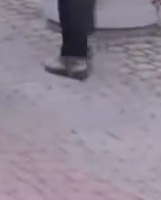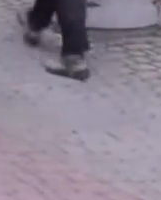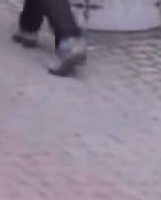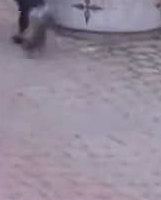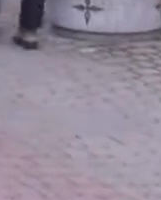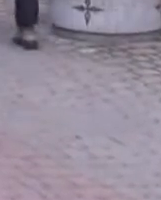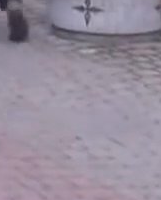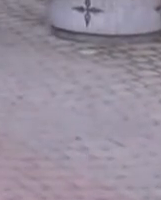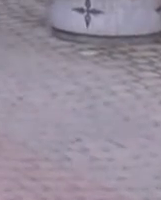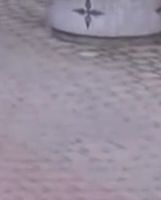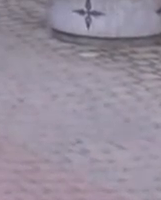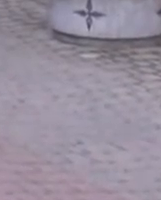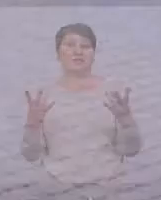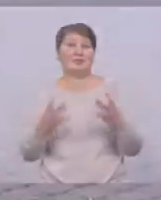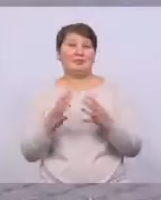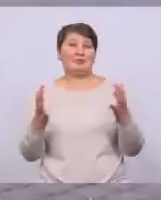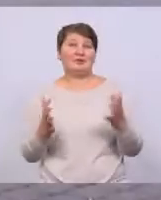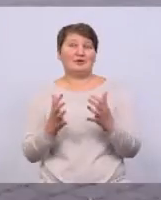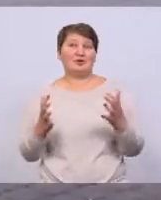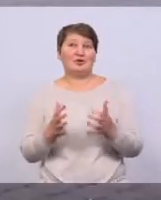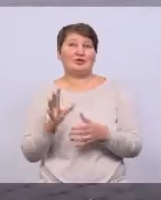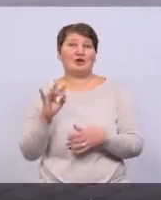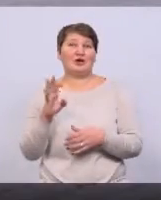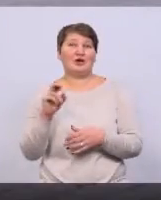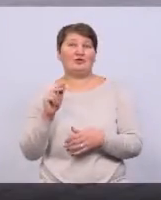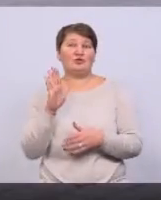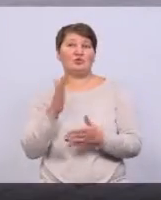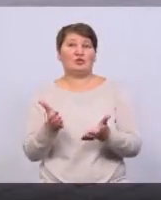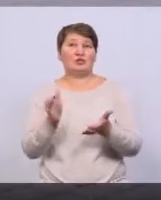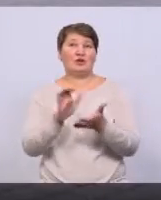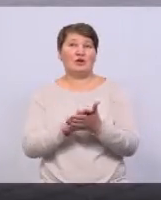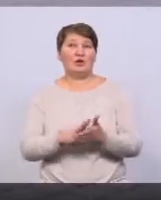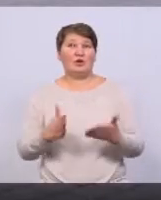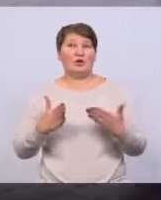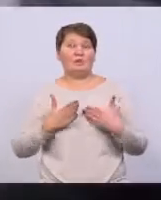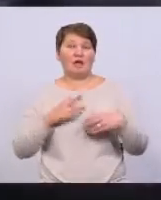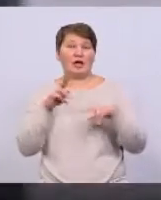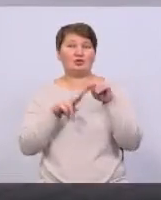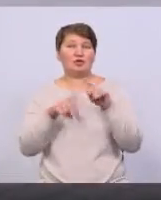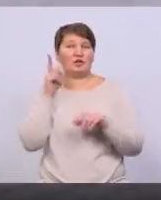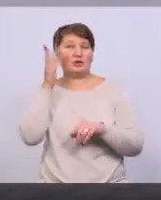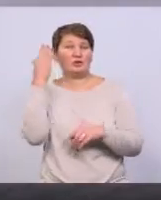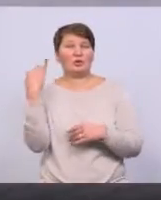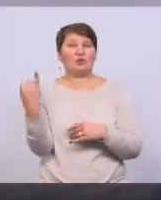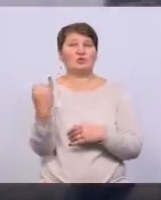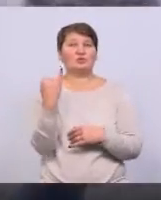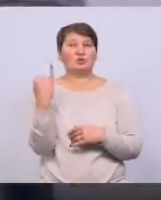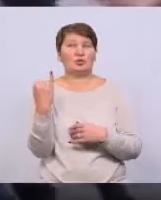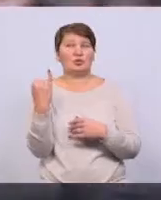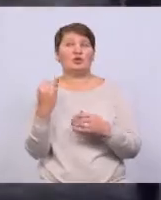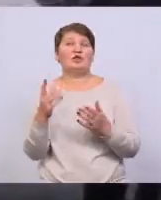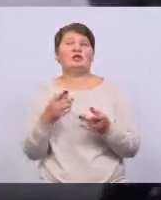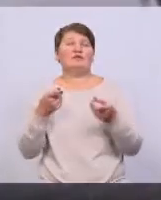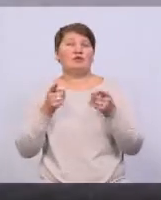які треба берегти» Марією Козакевич. Будемо знайомити з нашою архітектурою, з нашою історією. Звичайно, що не оминемо питання